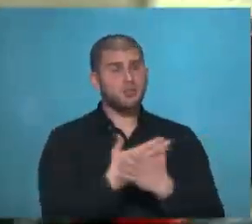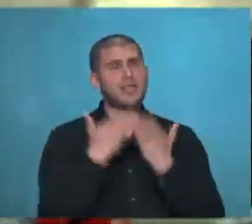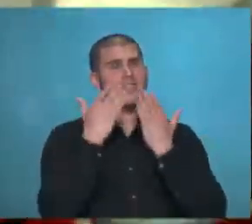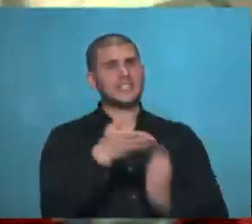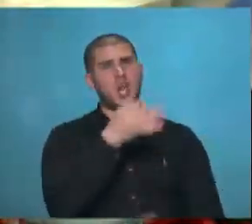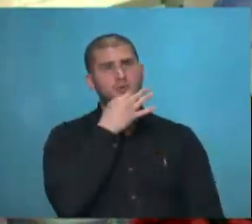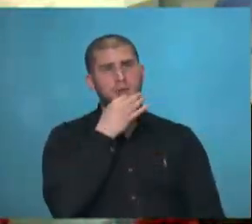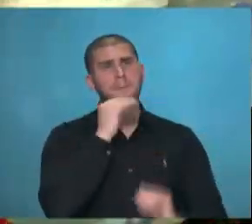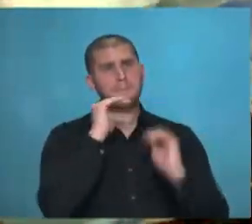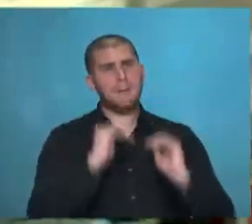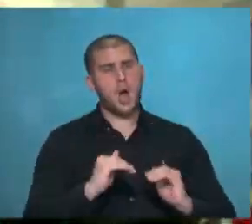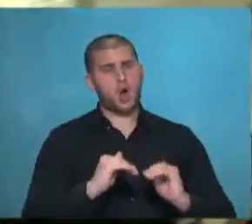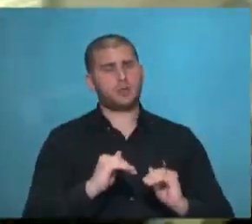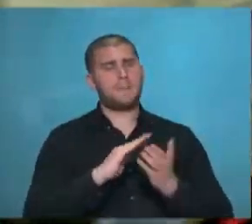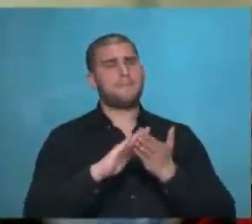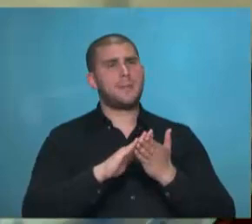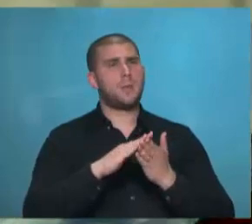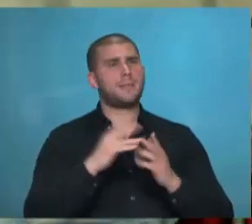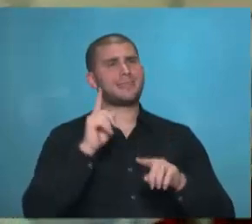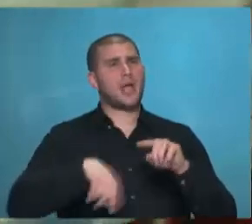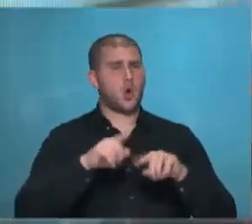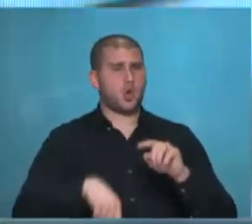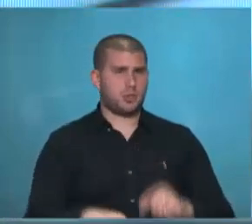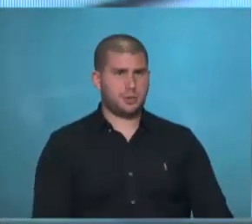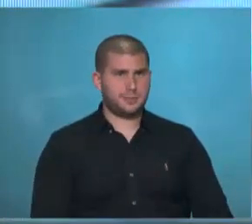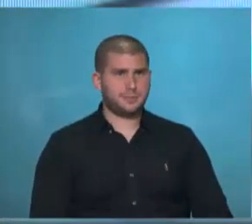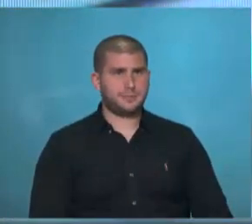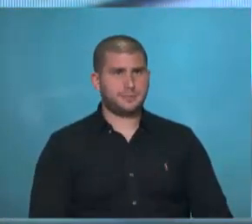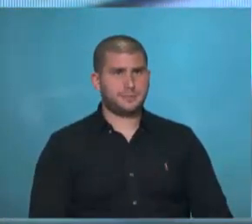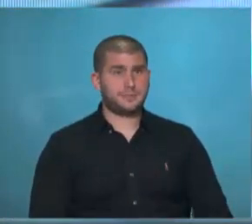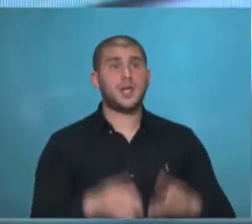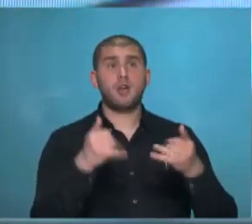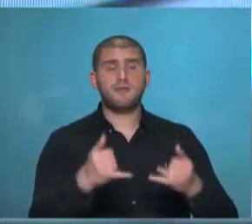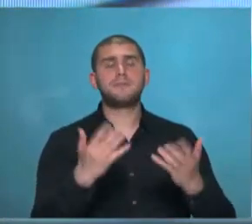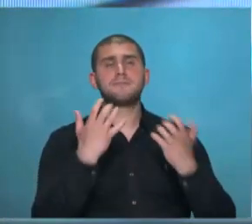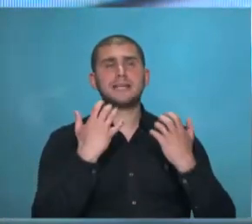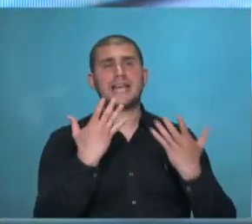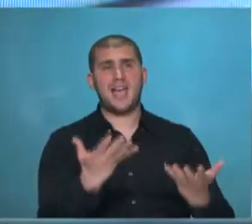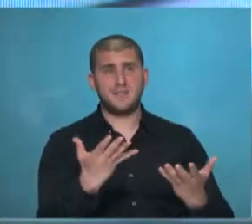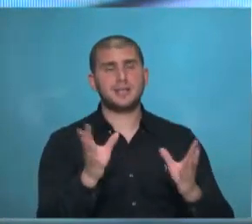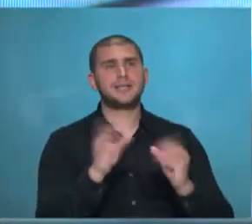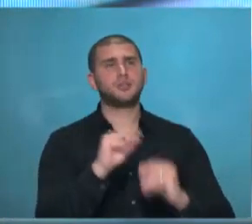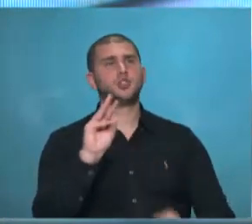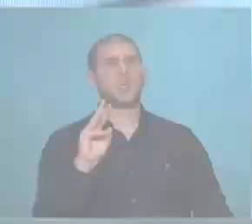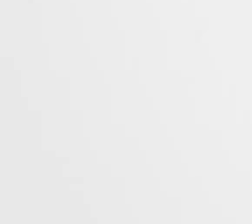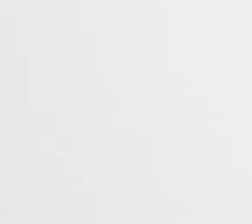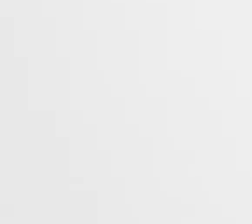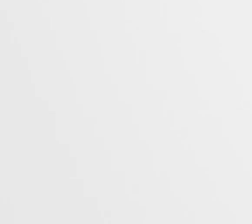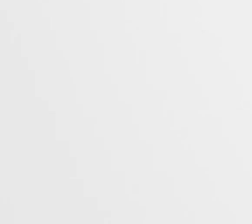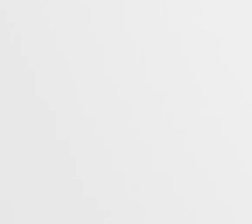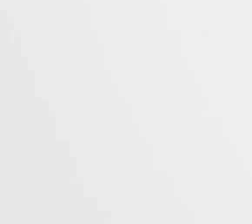לשופטים להוריד למינימום את כמות הטעויות. עכשיו תחזית מזג האוויר עם שרון וקסלר.